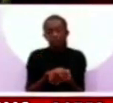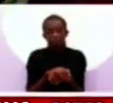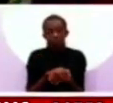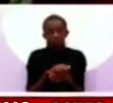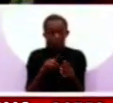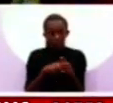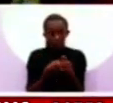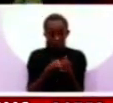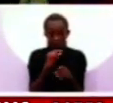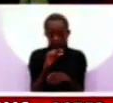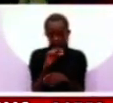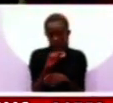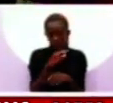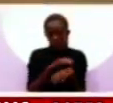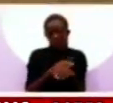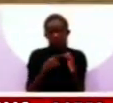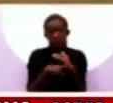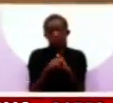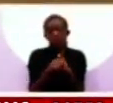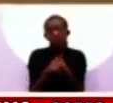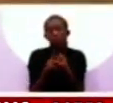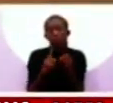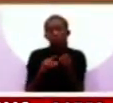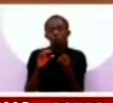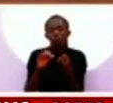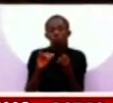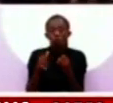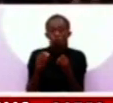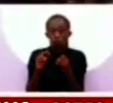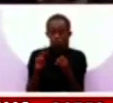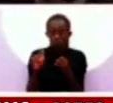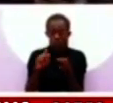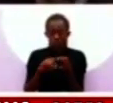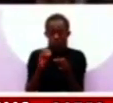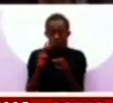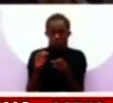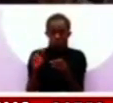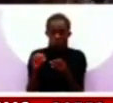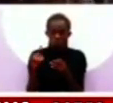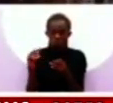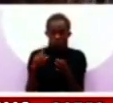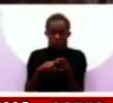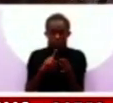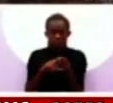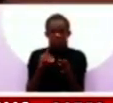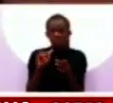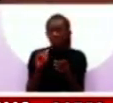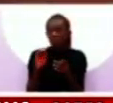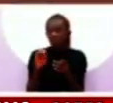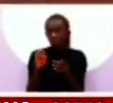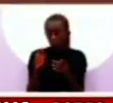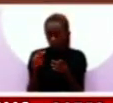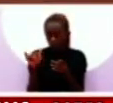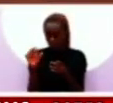mao kiti kwa atfa juma zaka rondi kelly odhiambo hilary tobi mathus mumba na denis ching huku